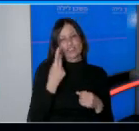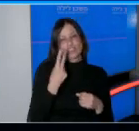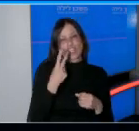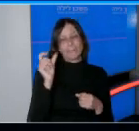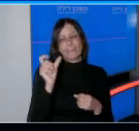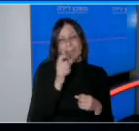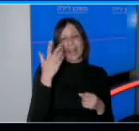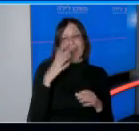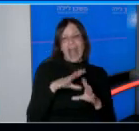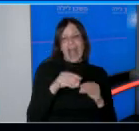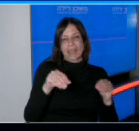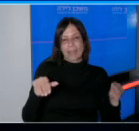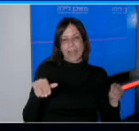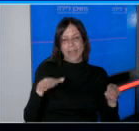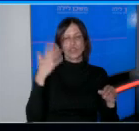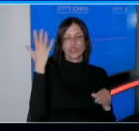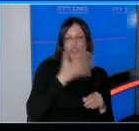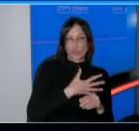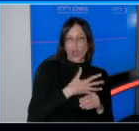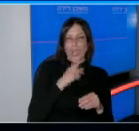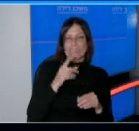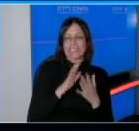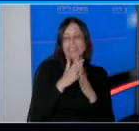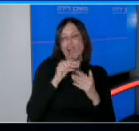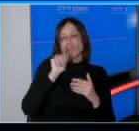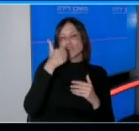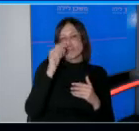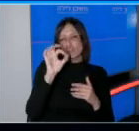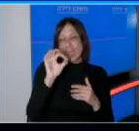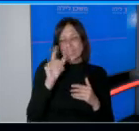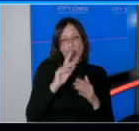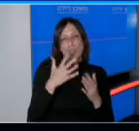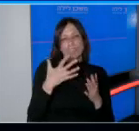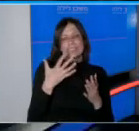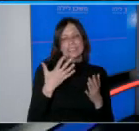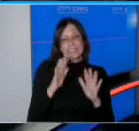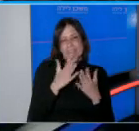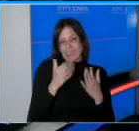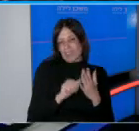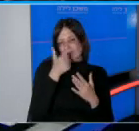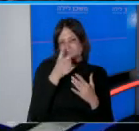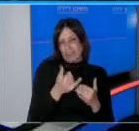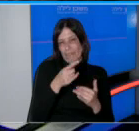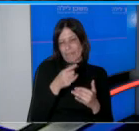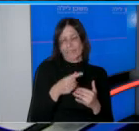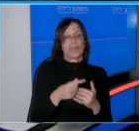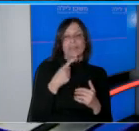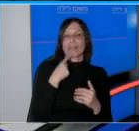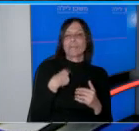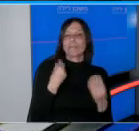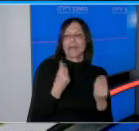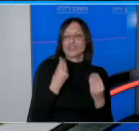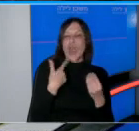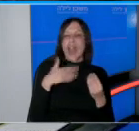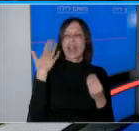שחורה. כי אדמה שחורה זה הספר הראשון שלך, זה לא ספר ביקורים עכשיו שאת מוציאה. תגידי משפט על אדמה שחורה,